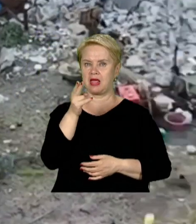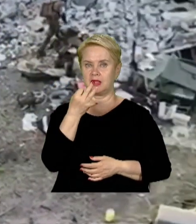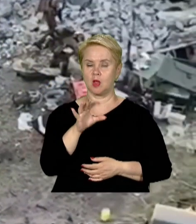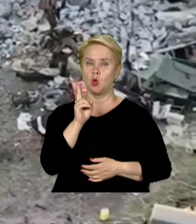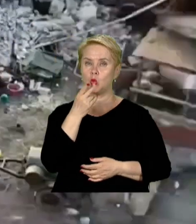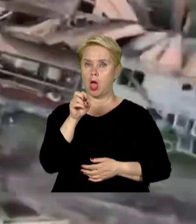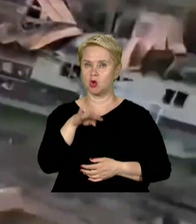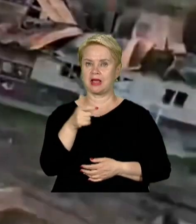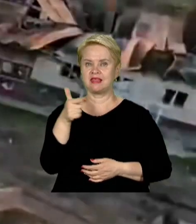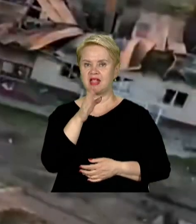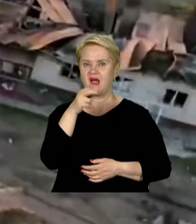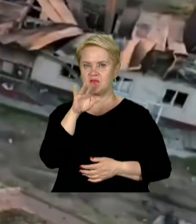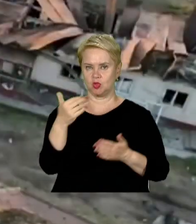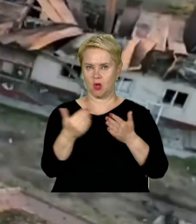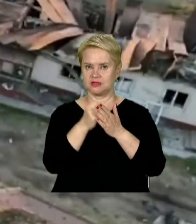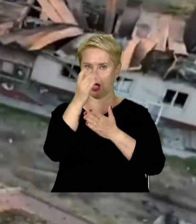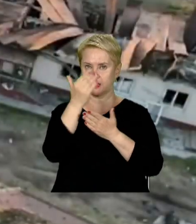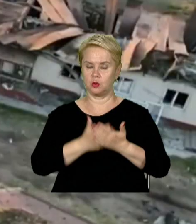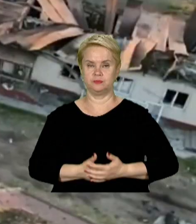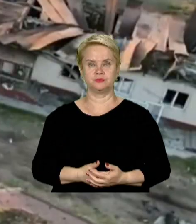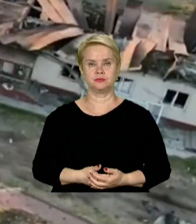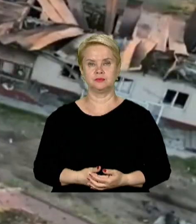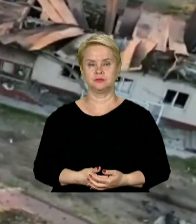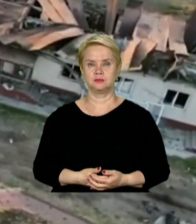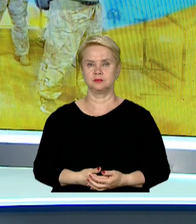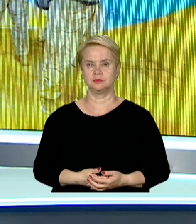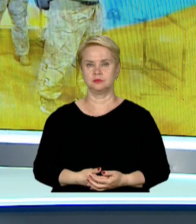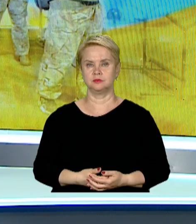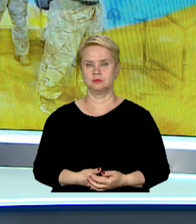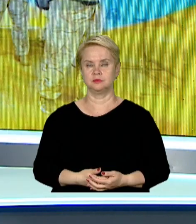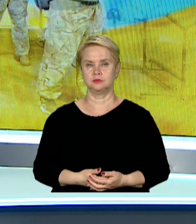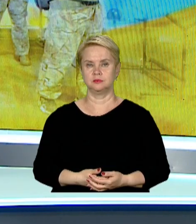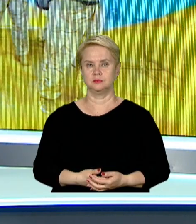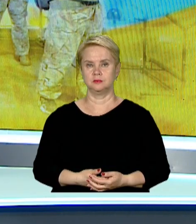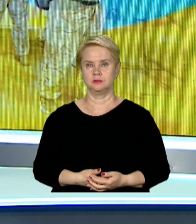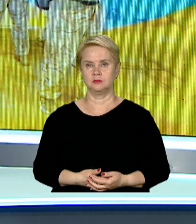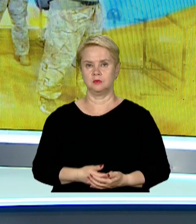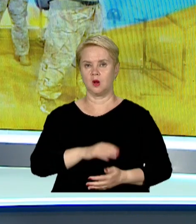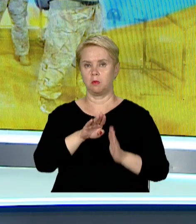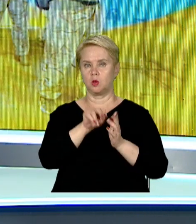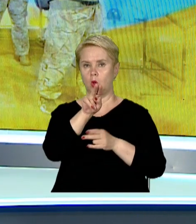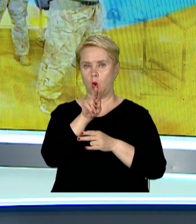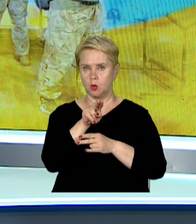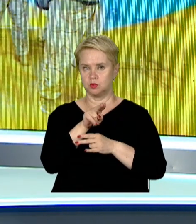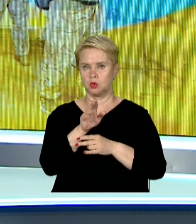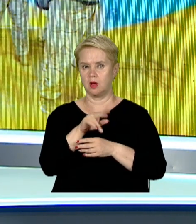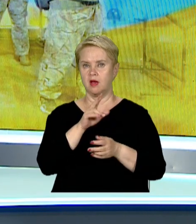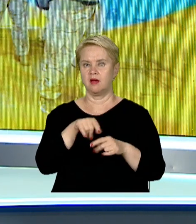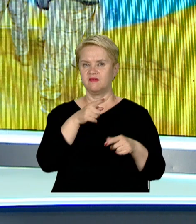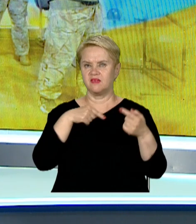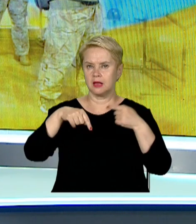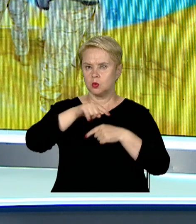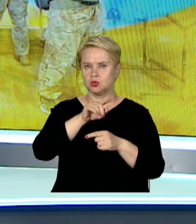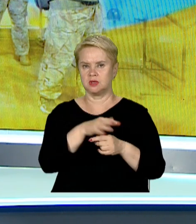Юля Кочет, Геннадій В'єтров. Новини 11-го каналу. під обстрілами, оминаючи вирви та